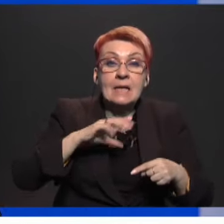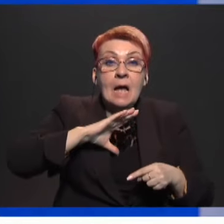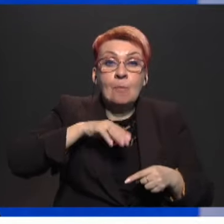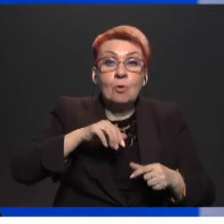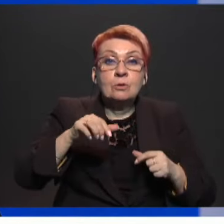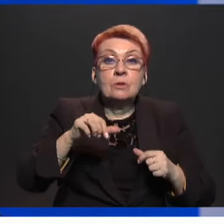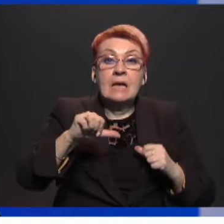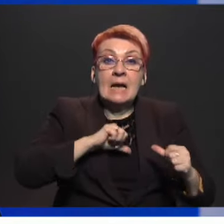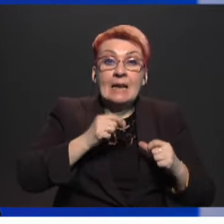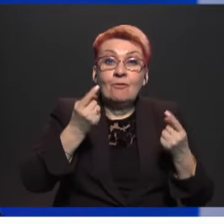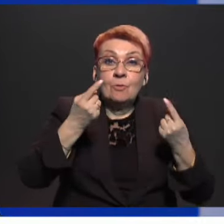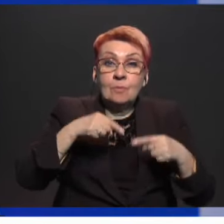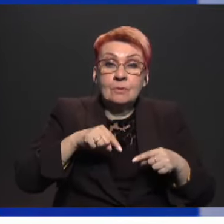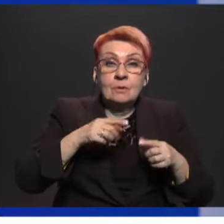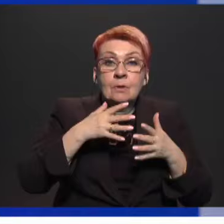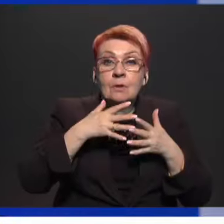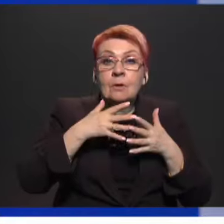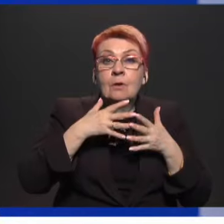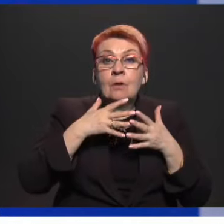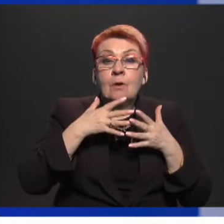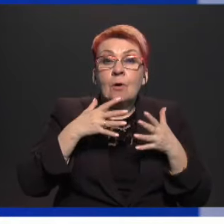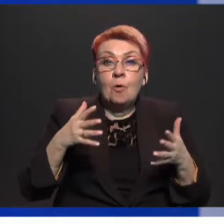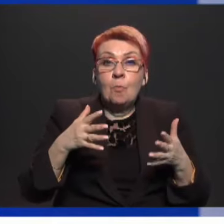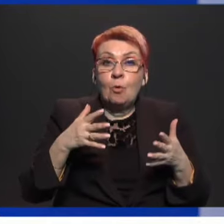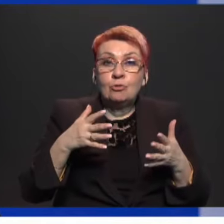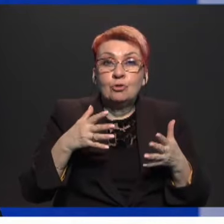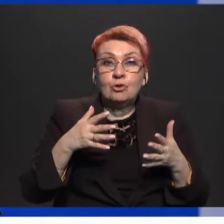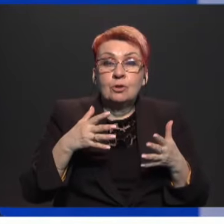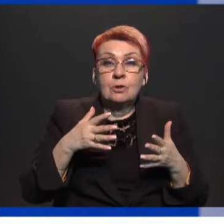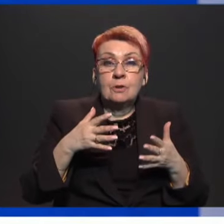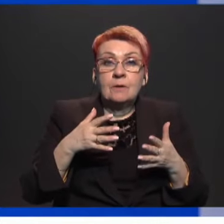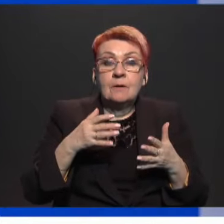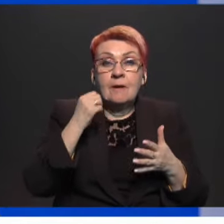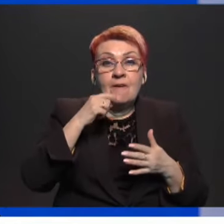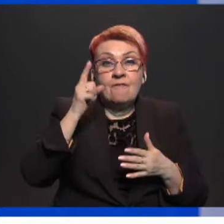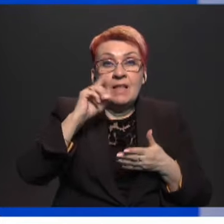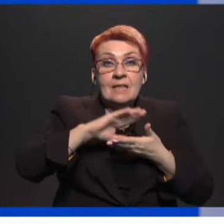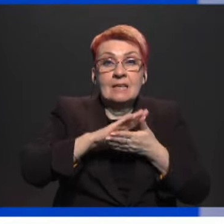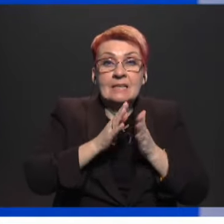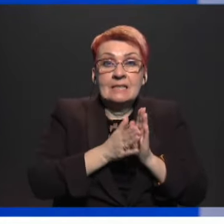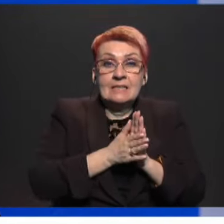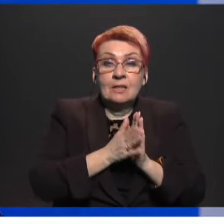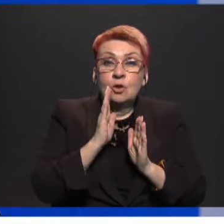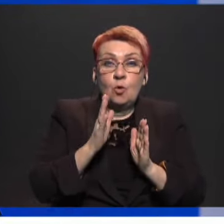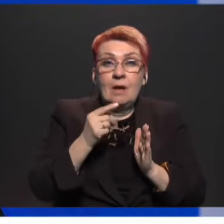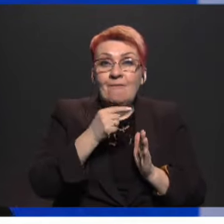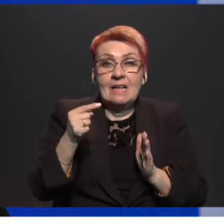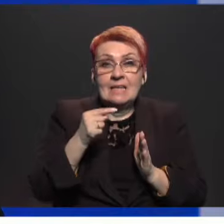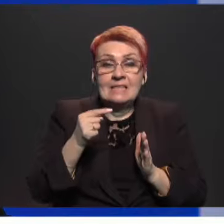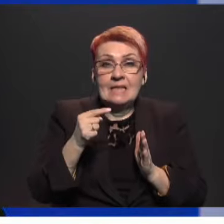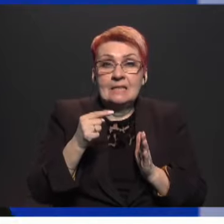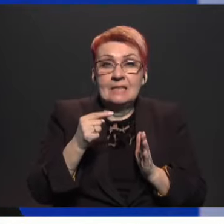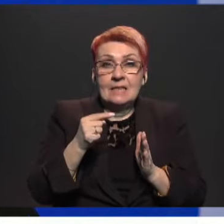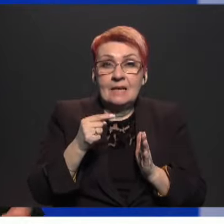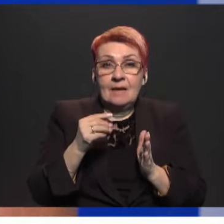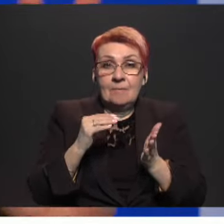грехопадения данное слово более не употребляется в положительной коннотации в Ветхом Завете, а только в отрицательном смысле,